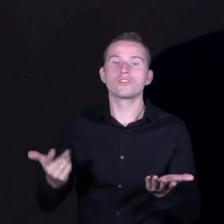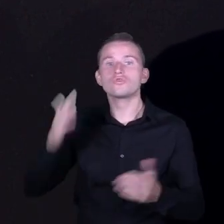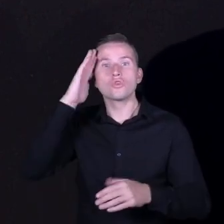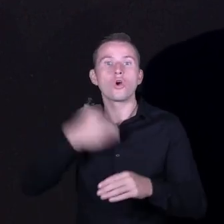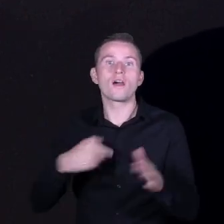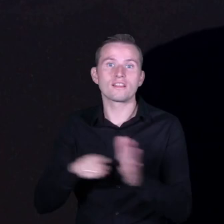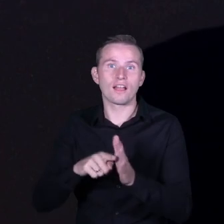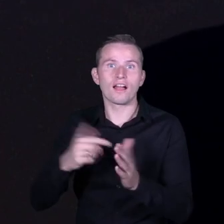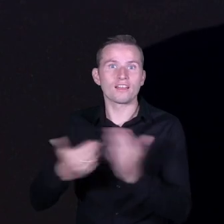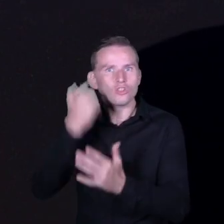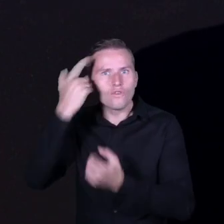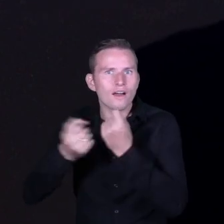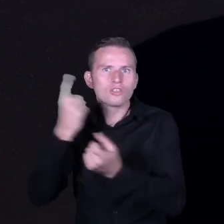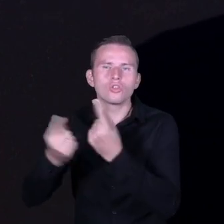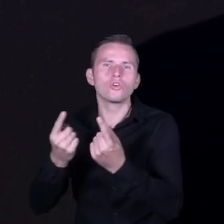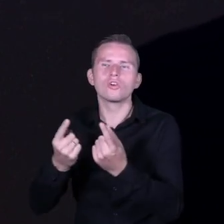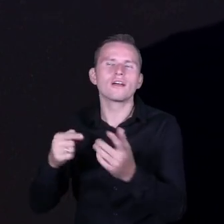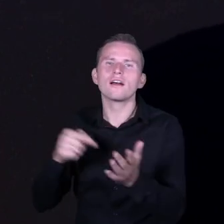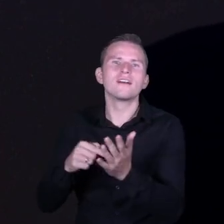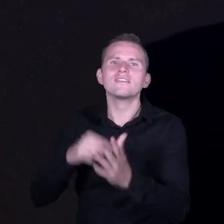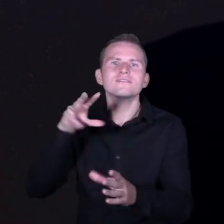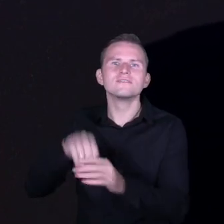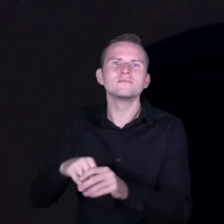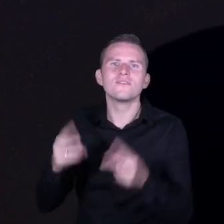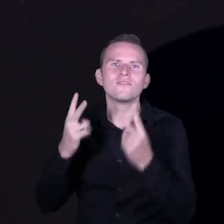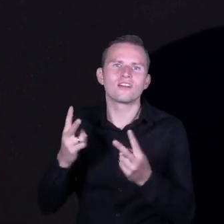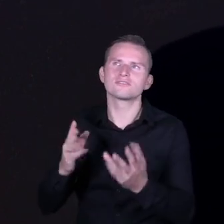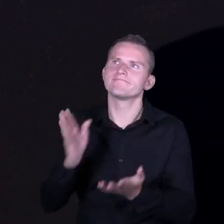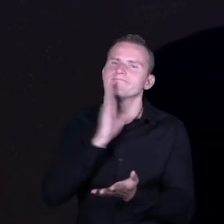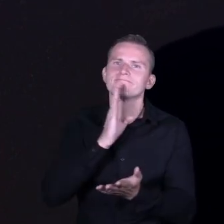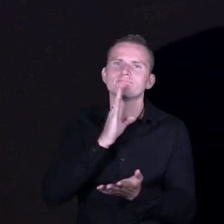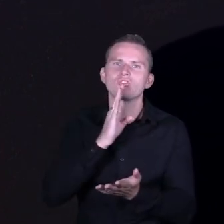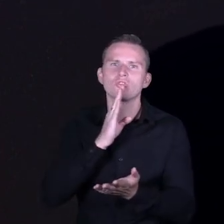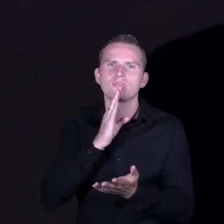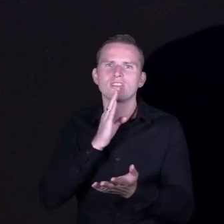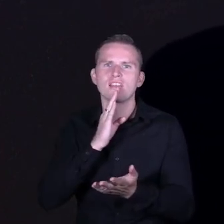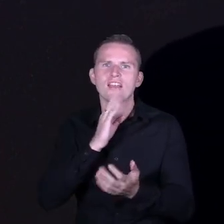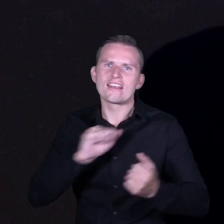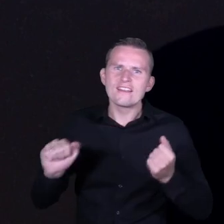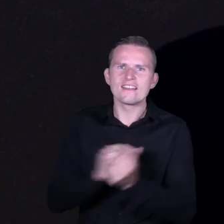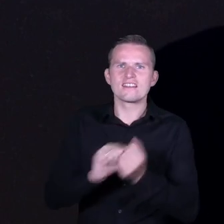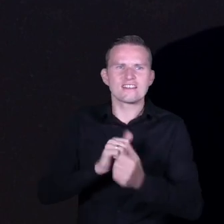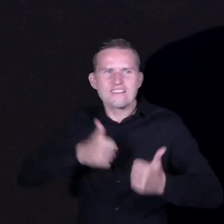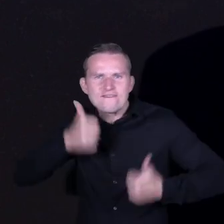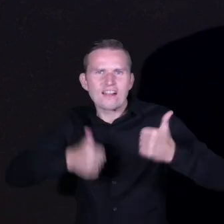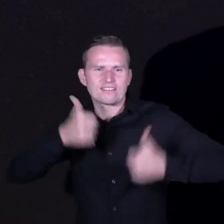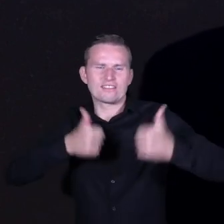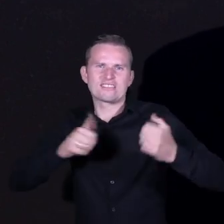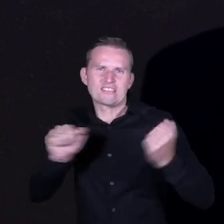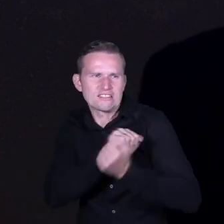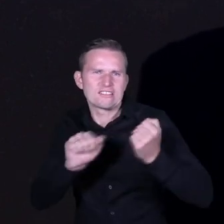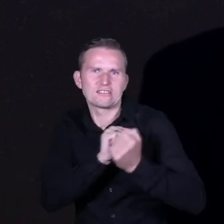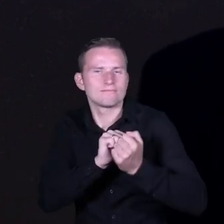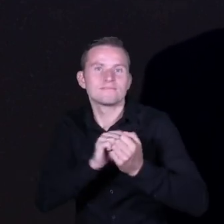czyli przełożenie swoich wajchy z tej rywalizacji na współpracę, która zawsze